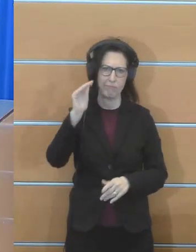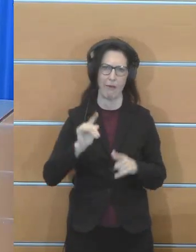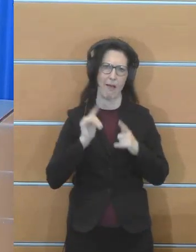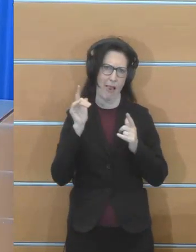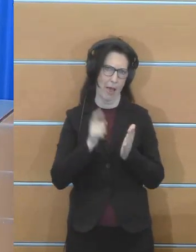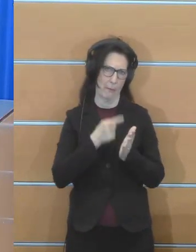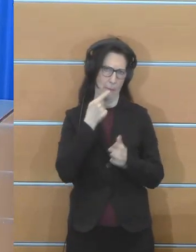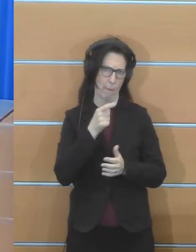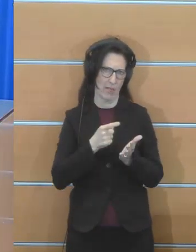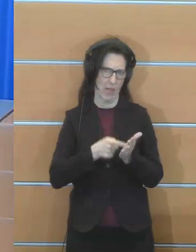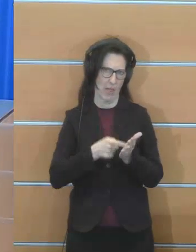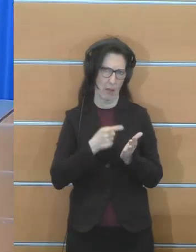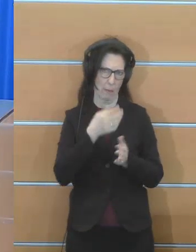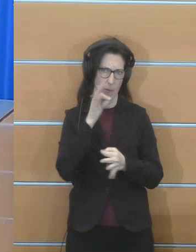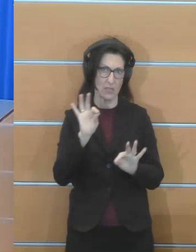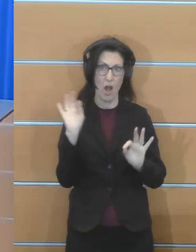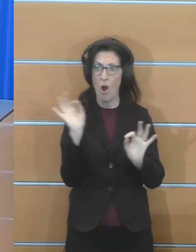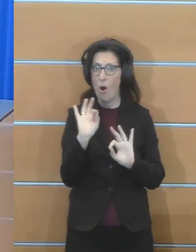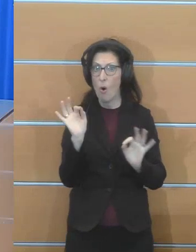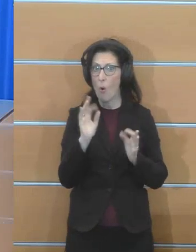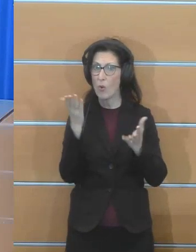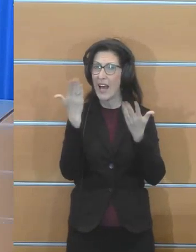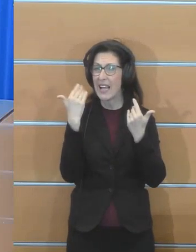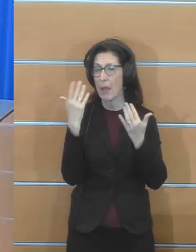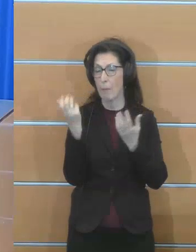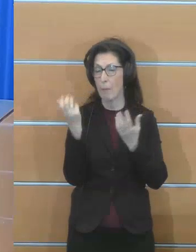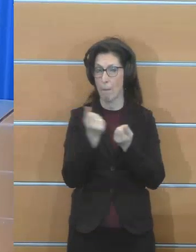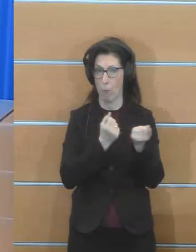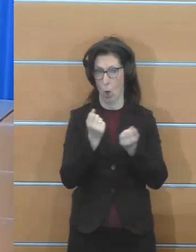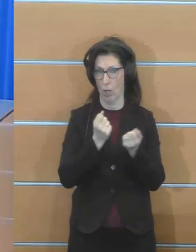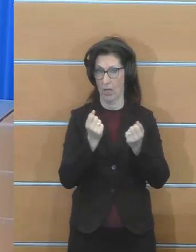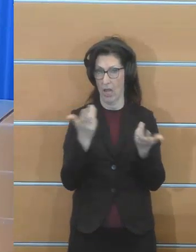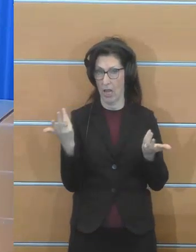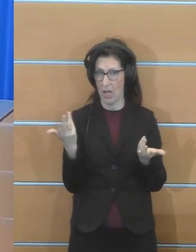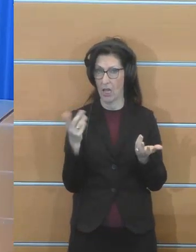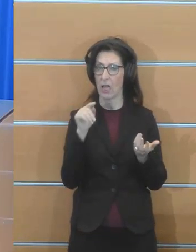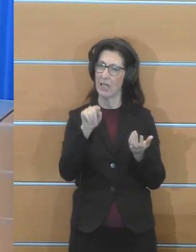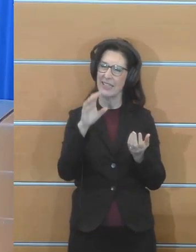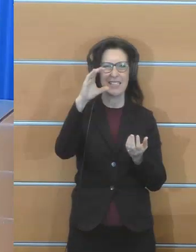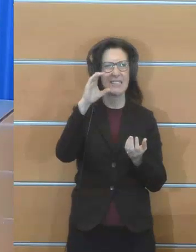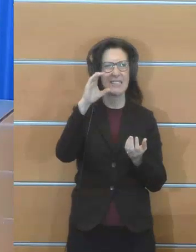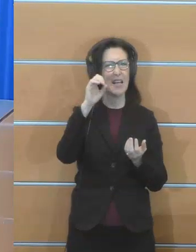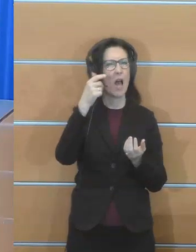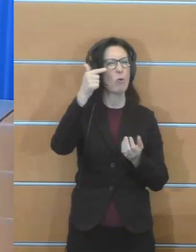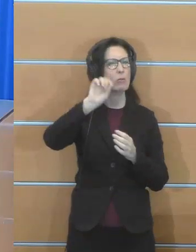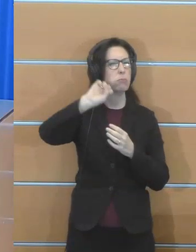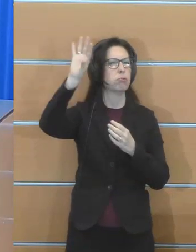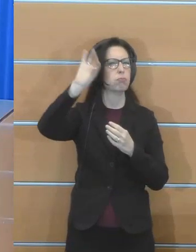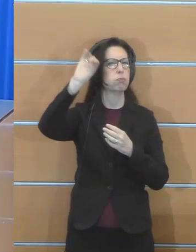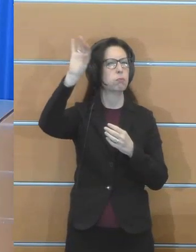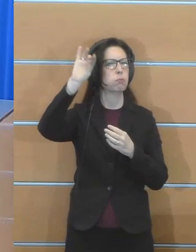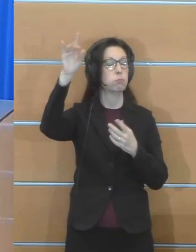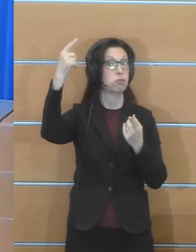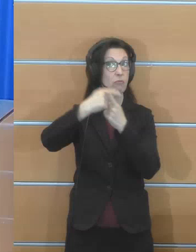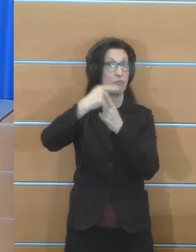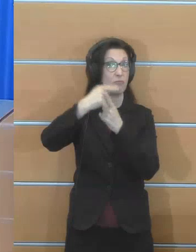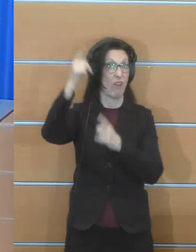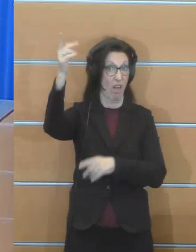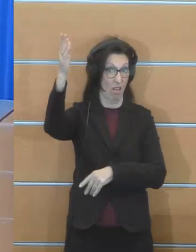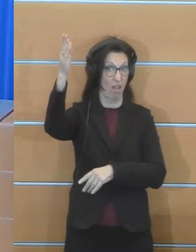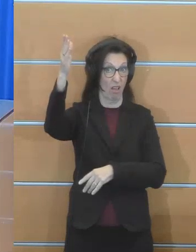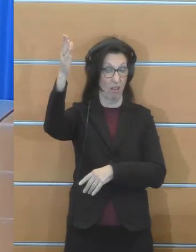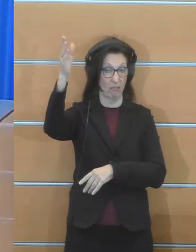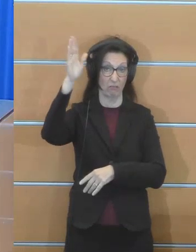einer sozialgerechten Umwelt und Klimapolitik bei der der CO2-Ausstoß der Feind ist und nicht